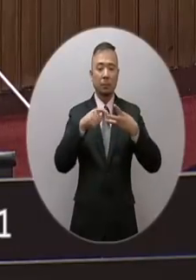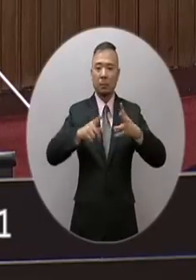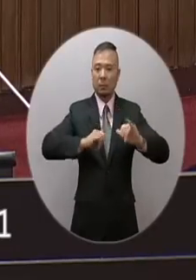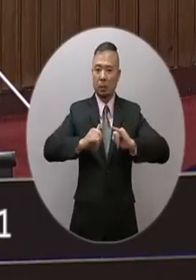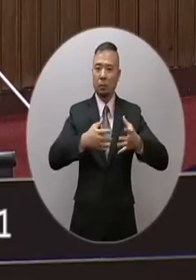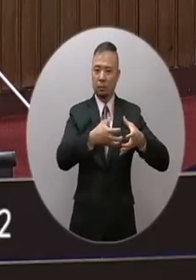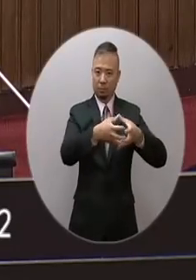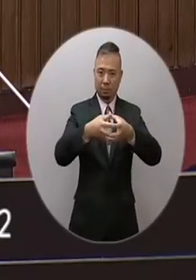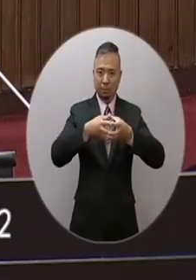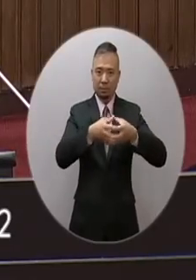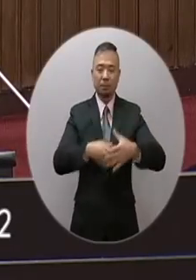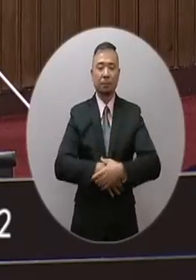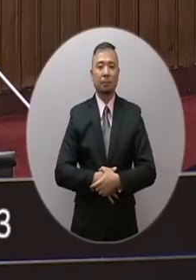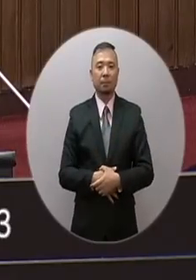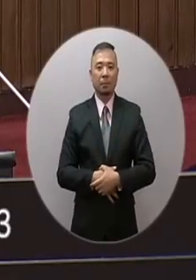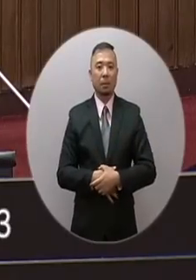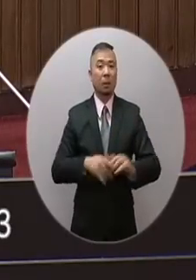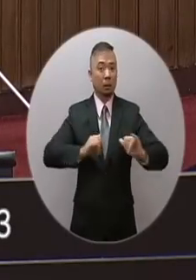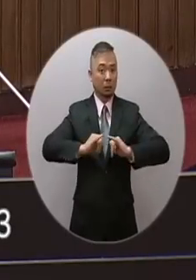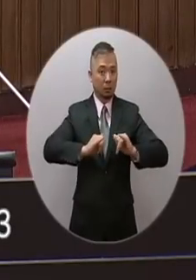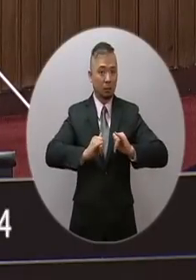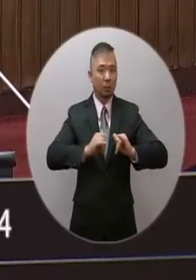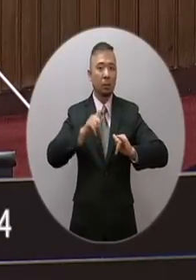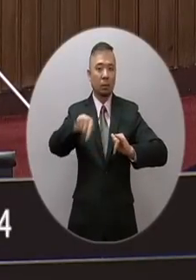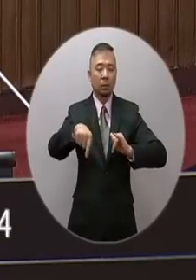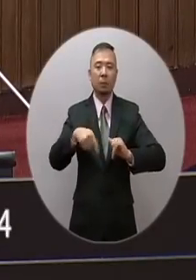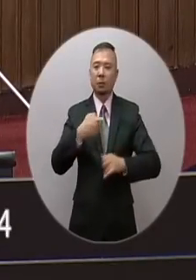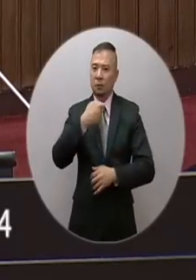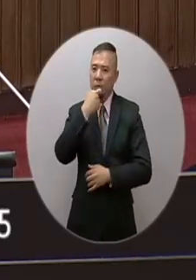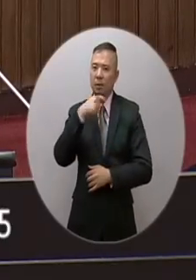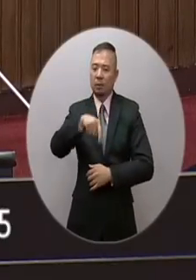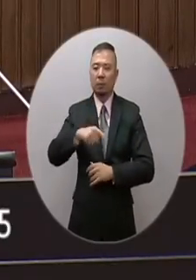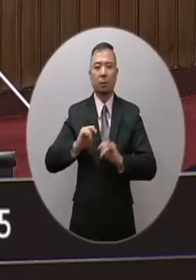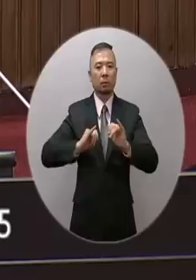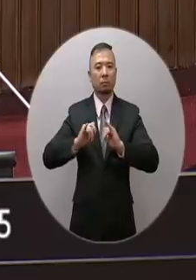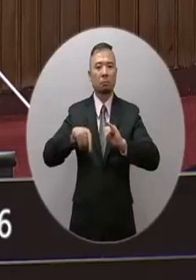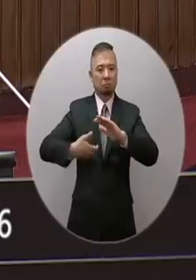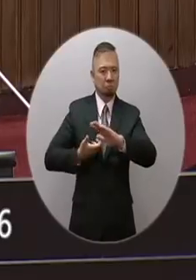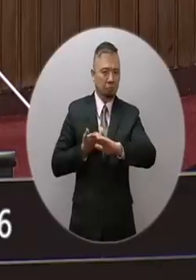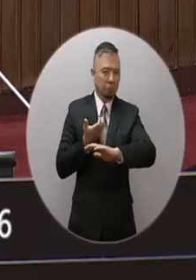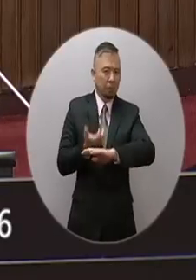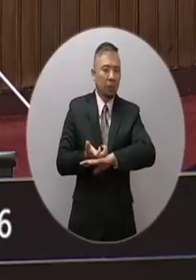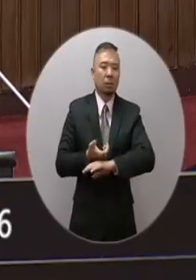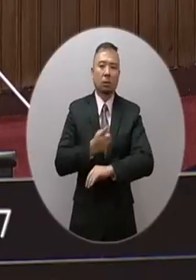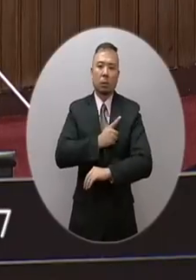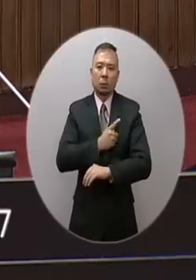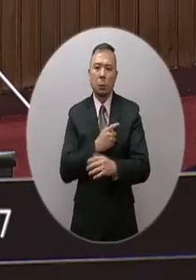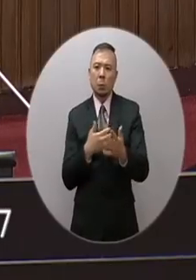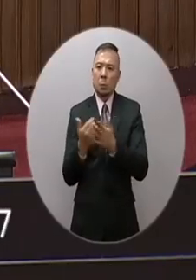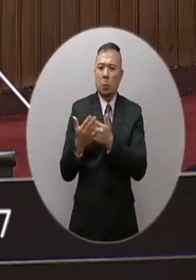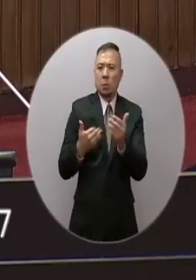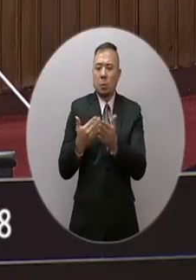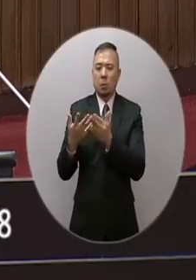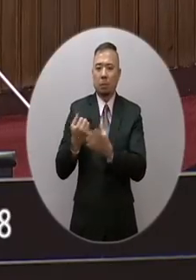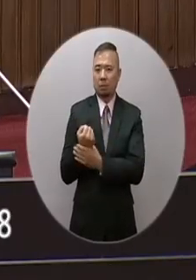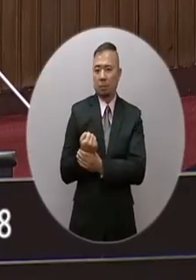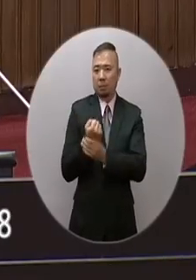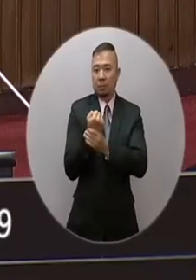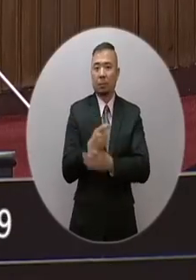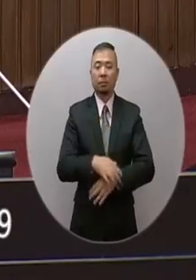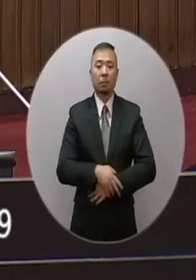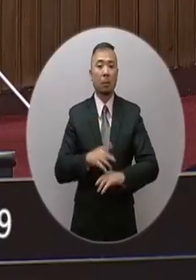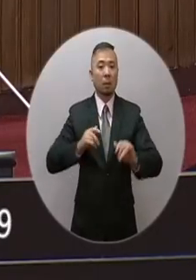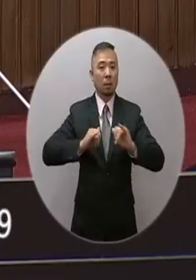结，人民乐意为社会奉献一己之力。回顾民进党政府